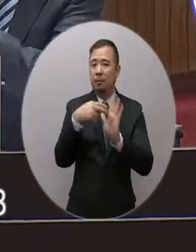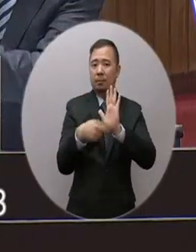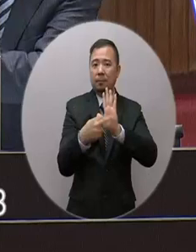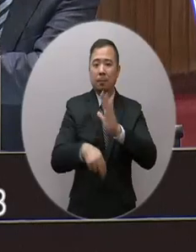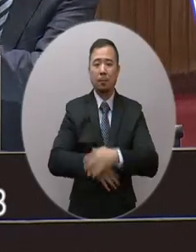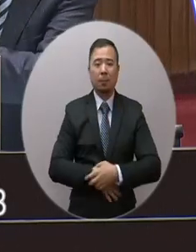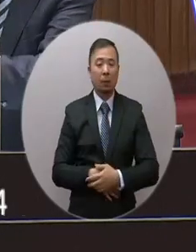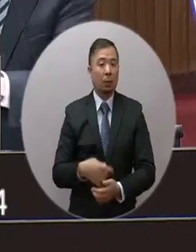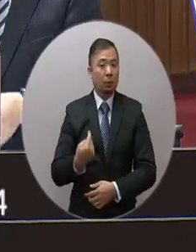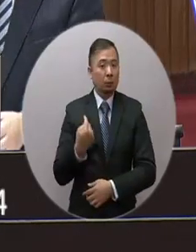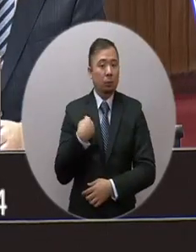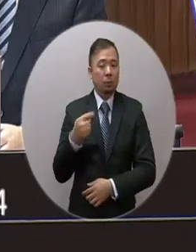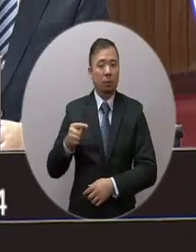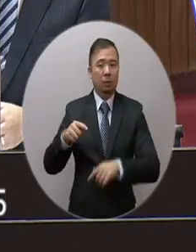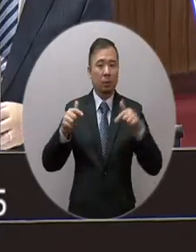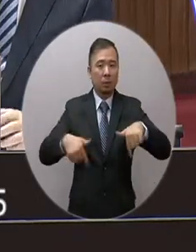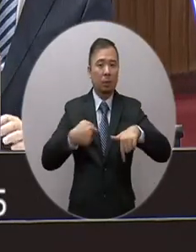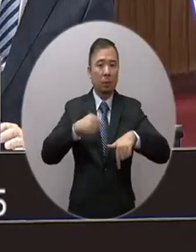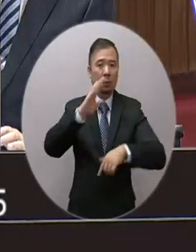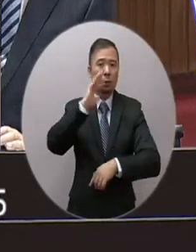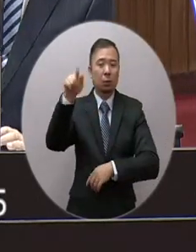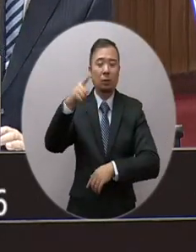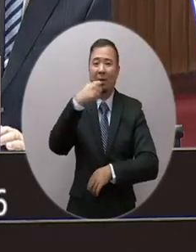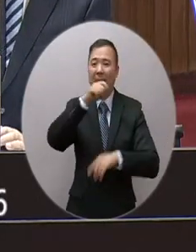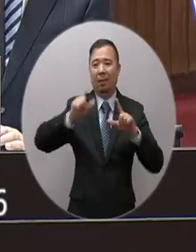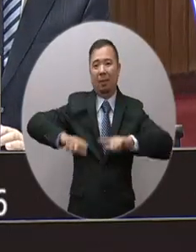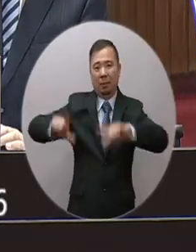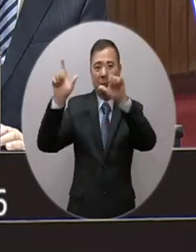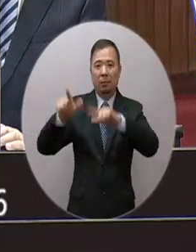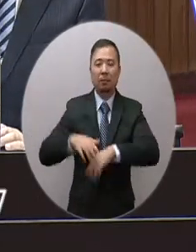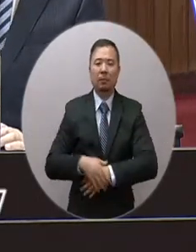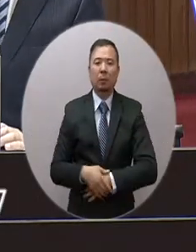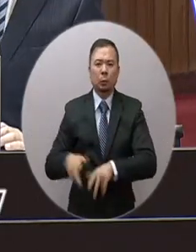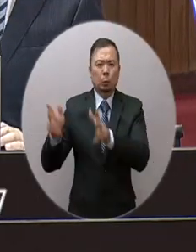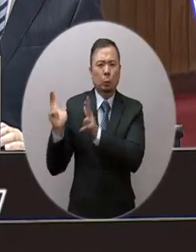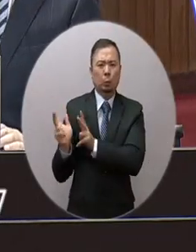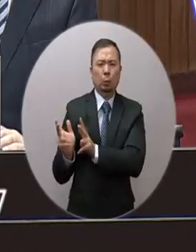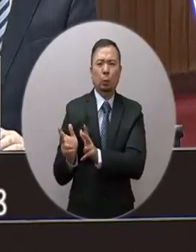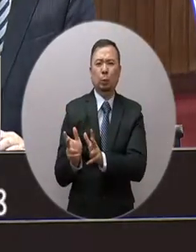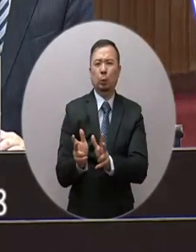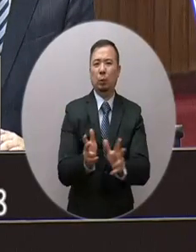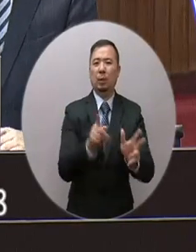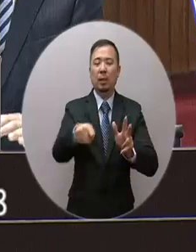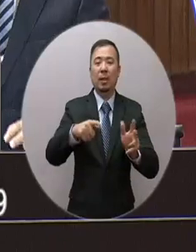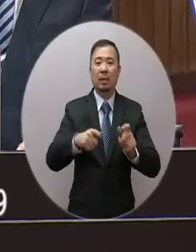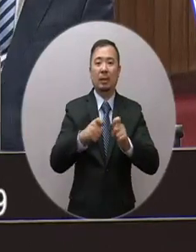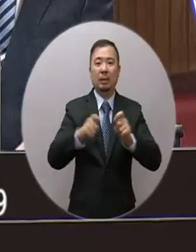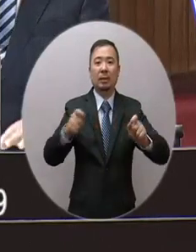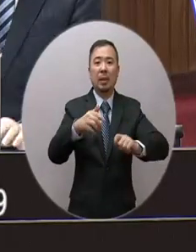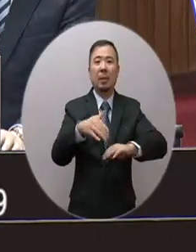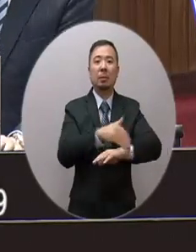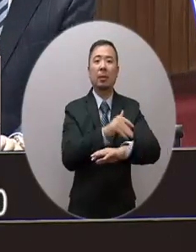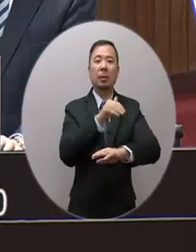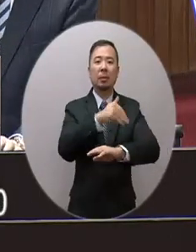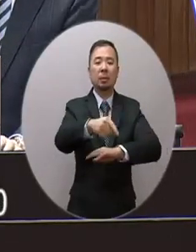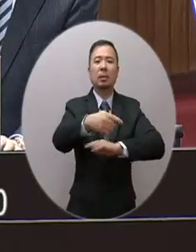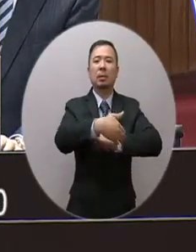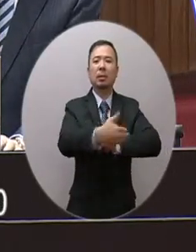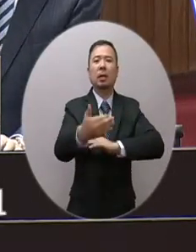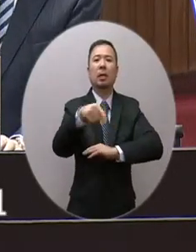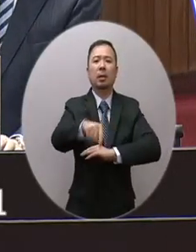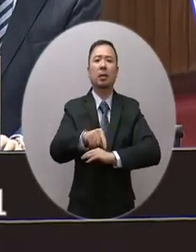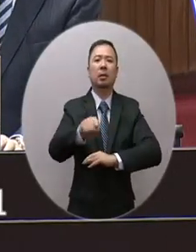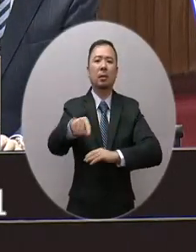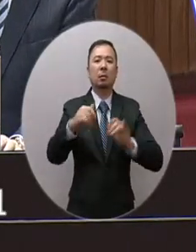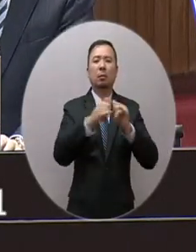昨天下午回到台东，然后我马上风尘仆仆从台东市到我们长滨乡，台东一个 上田主部落，